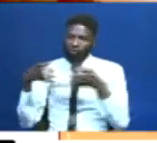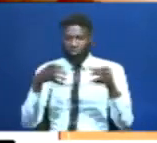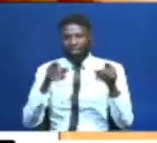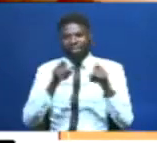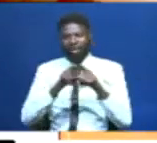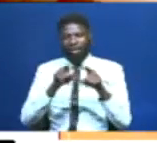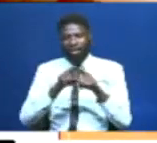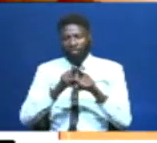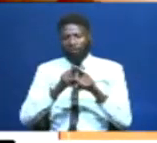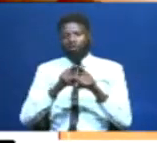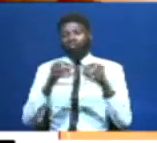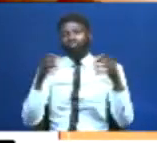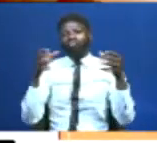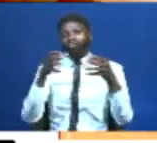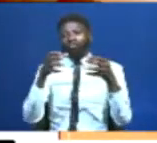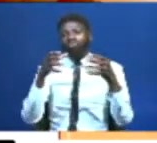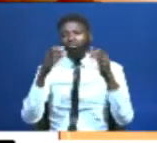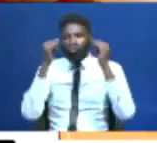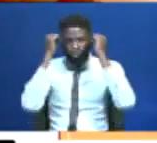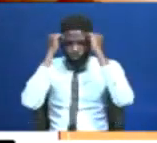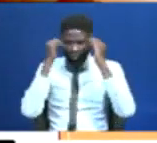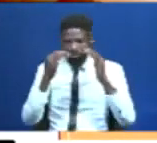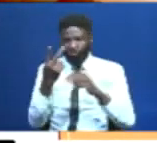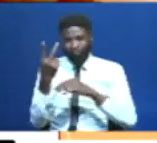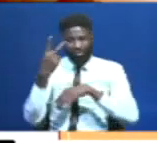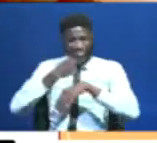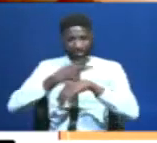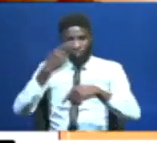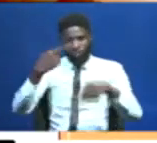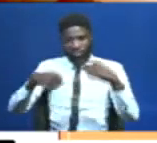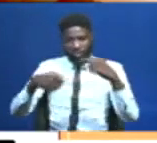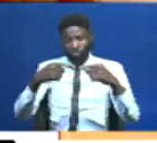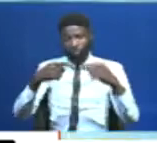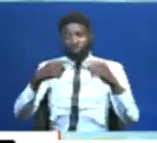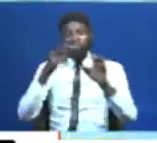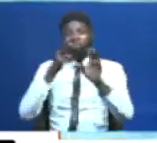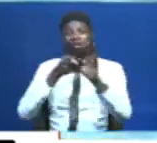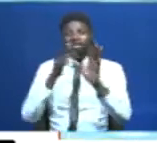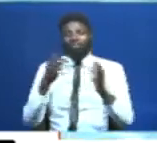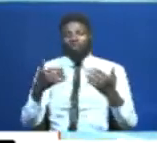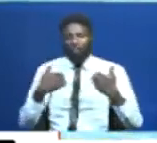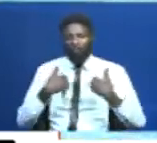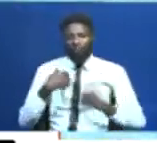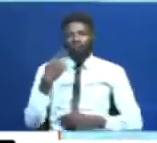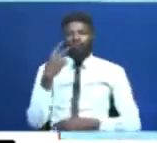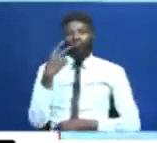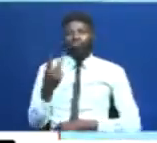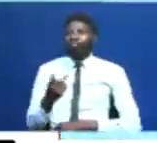shule ya Makini. Mashindano hayo ya siku mbili yalivutia waogeleaji 200.